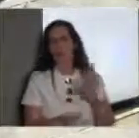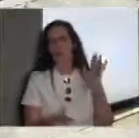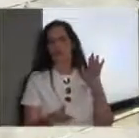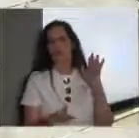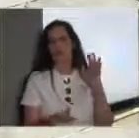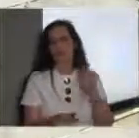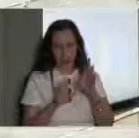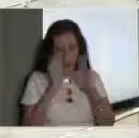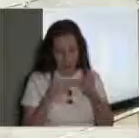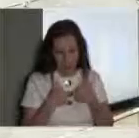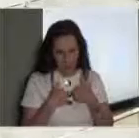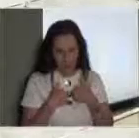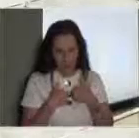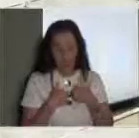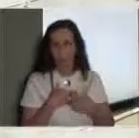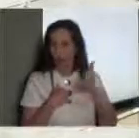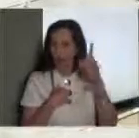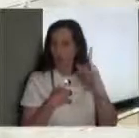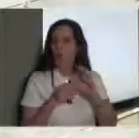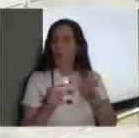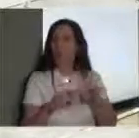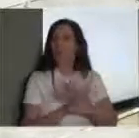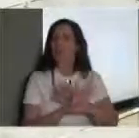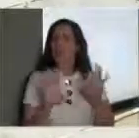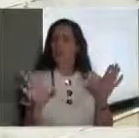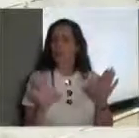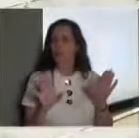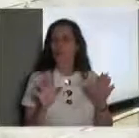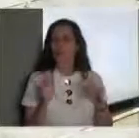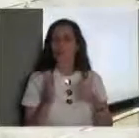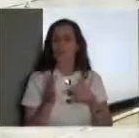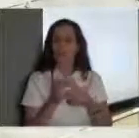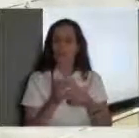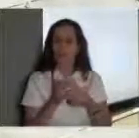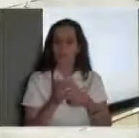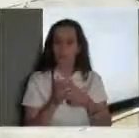שכרו פועלו, תאמינו לי, הבורא העולם לא עוזב ולעזוב אף אחד על